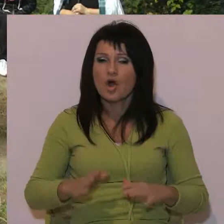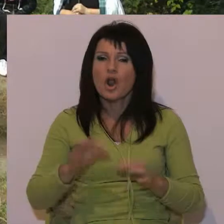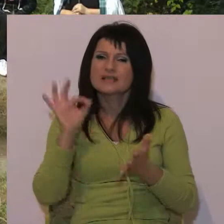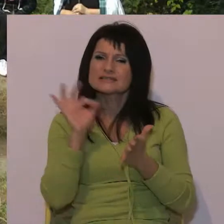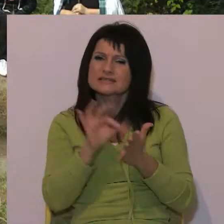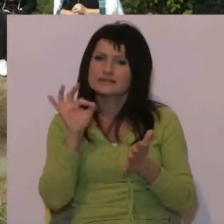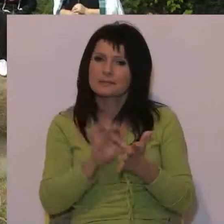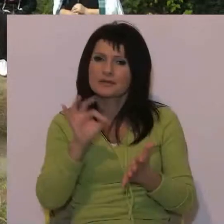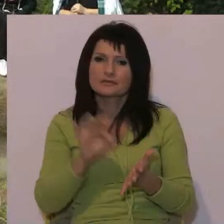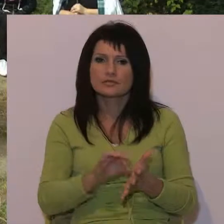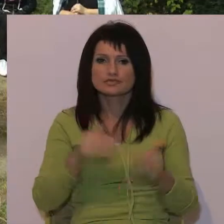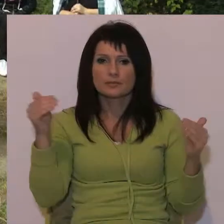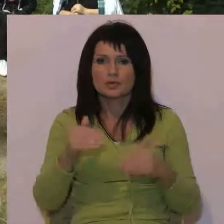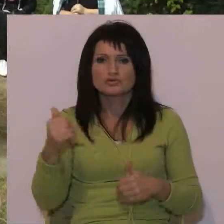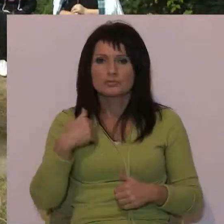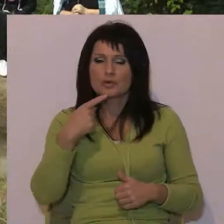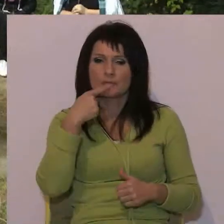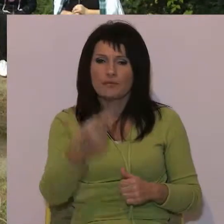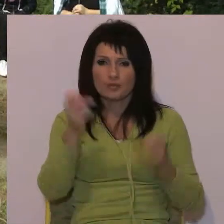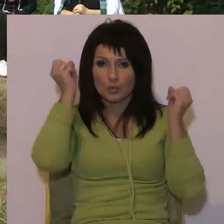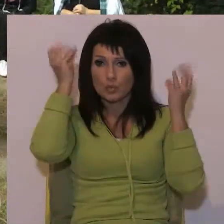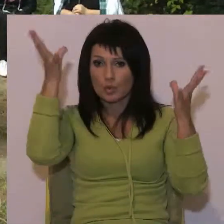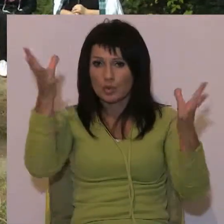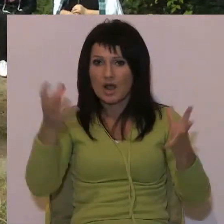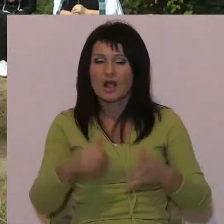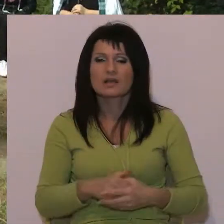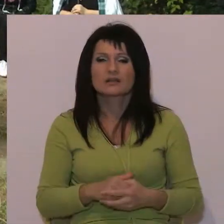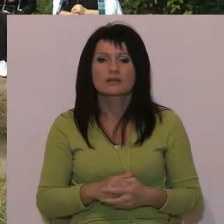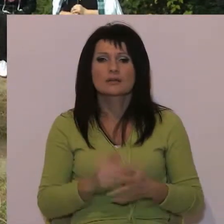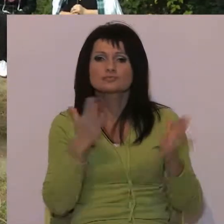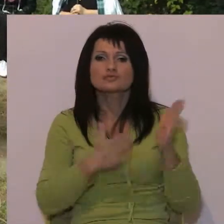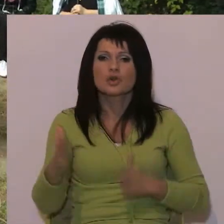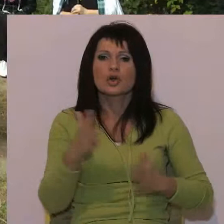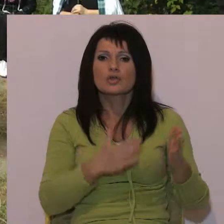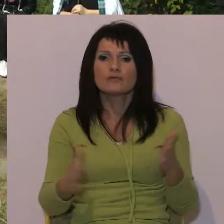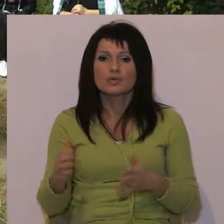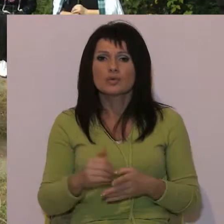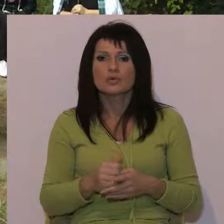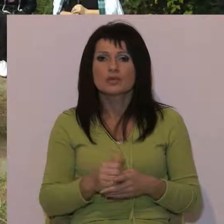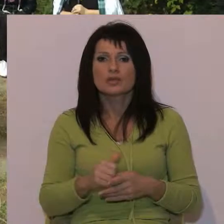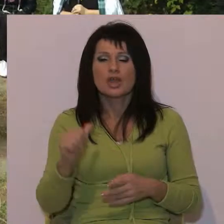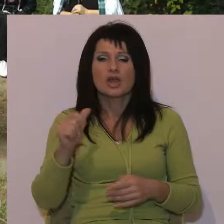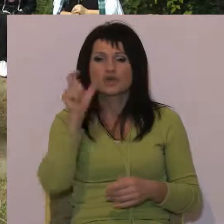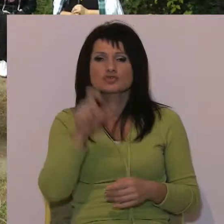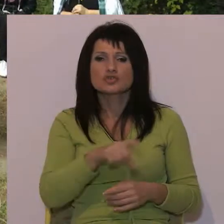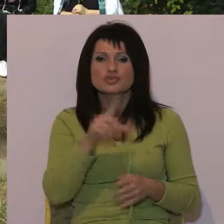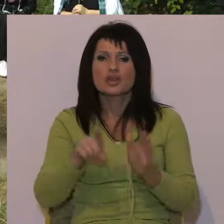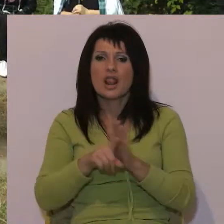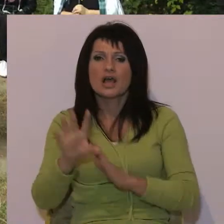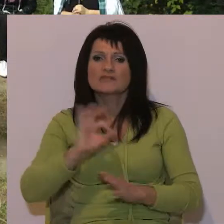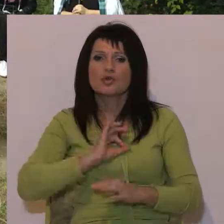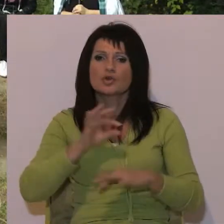powoli i systematycznie, można by powiedzieć kulturalnie, przygotowuje krzyż dla swojej